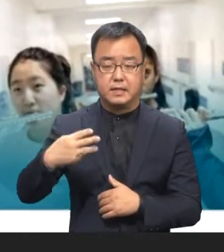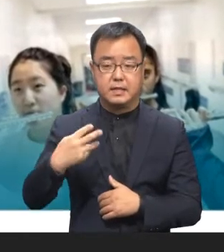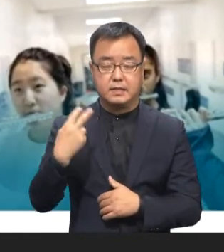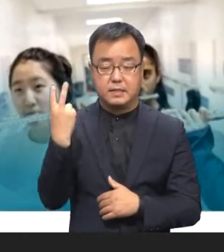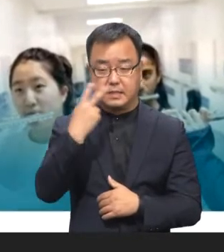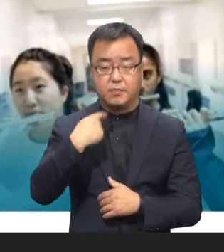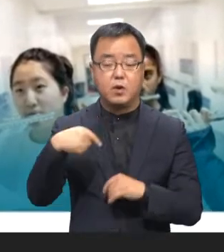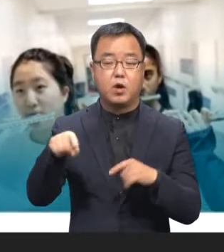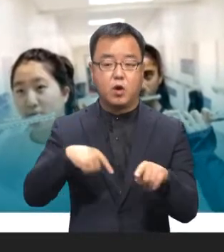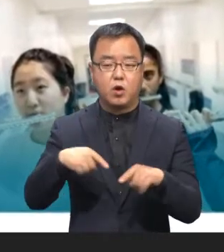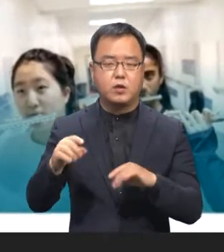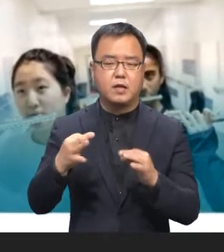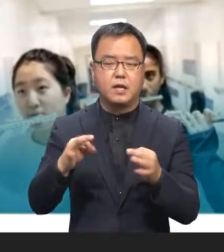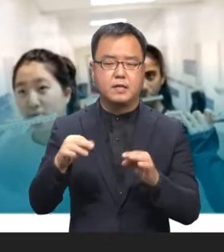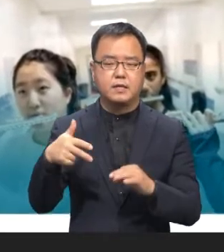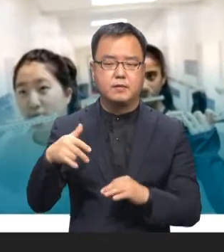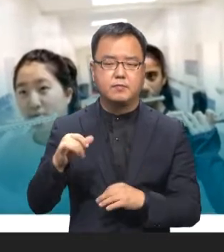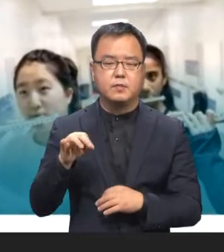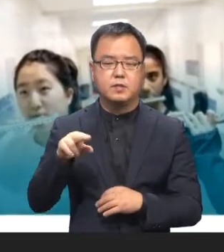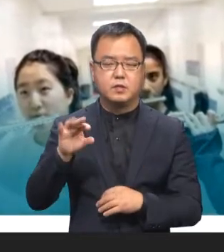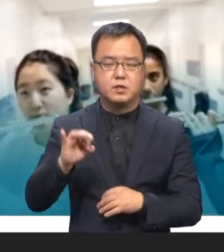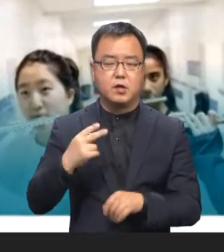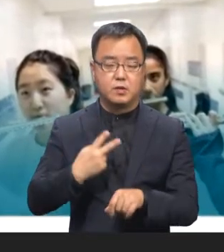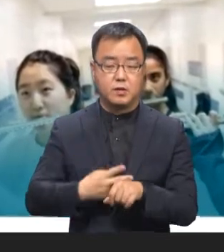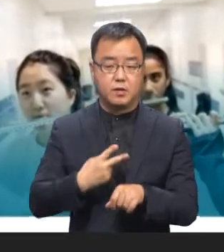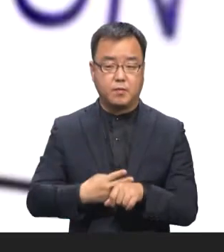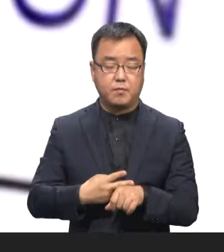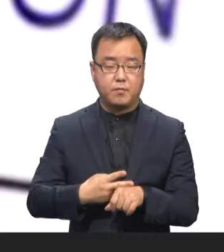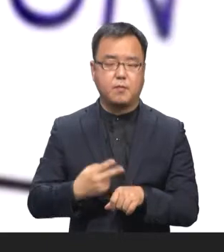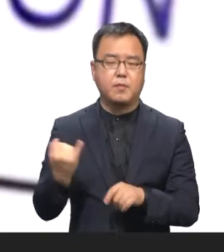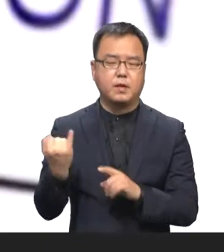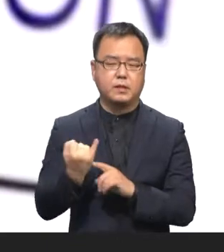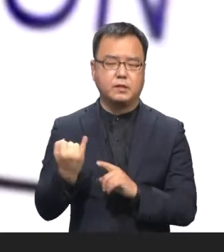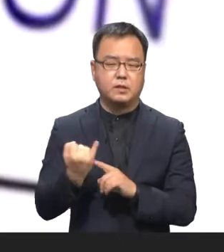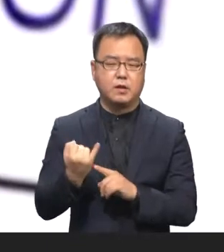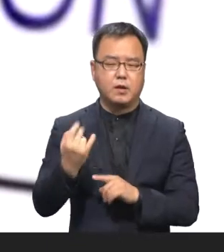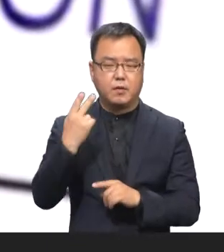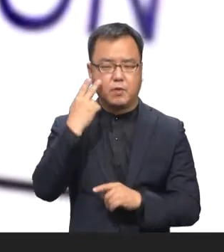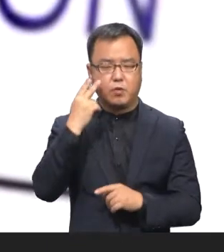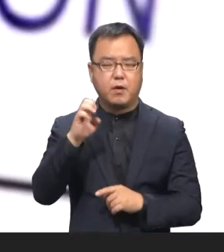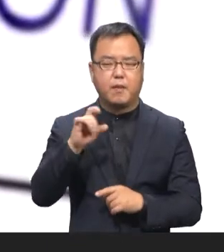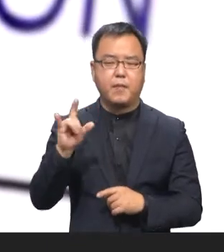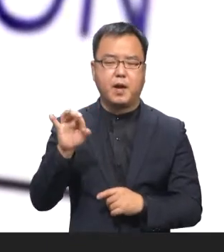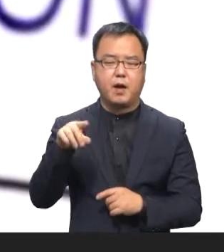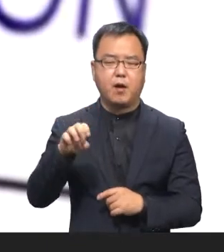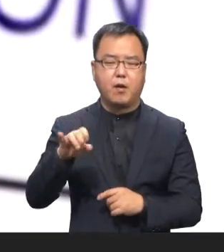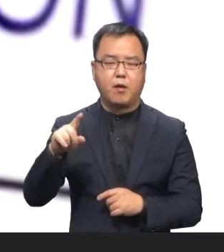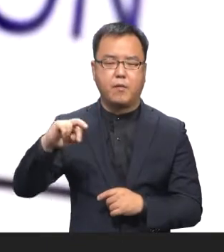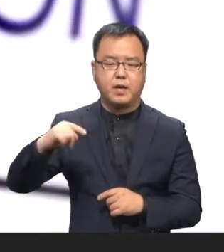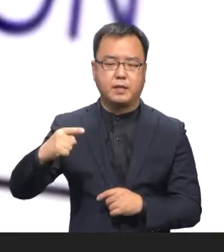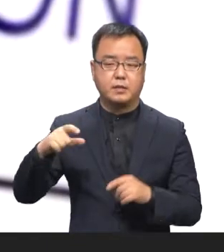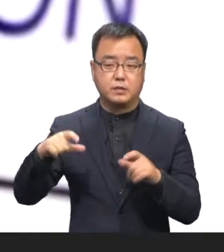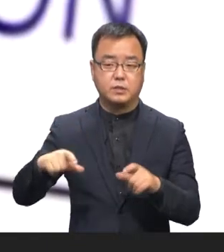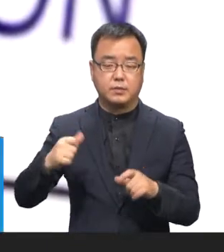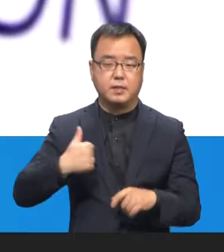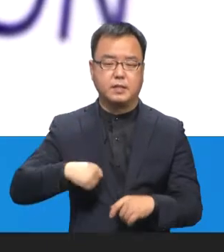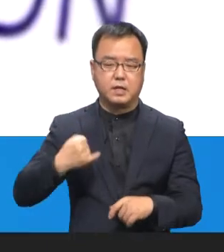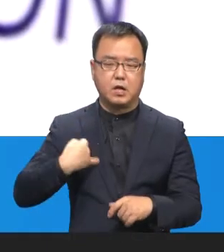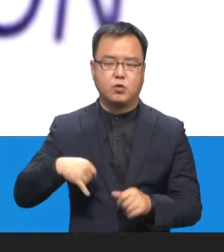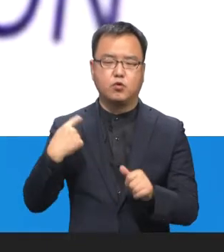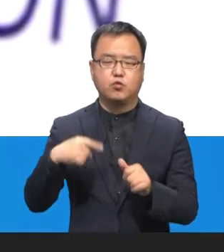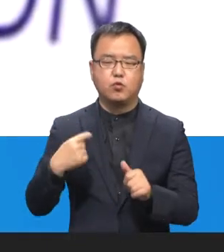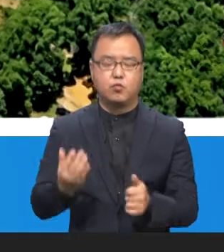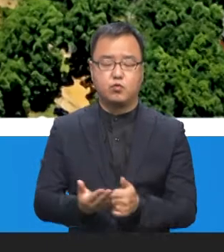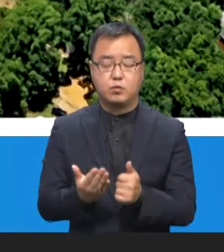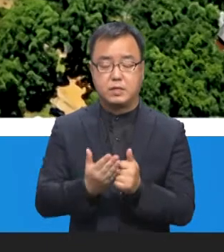컨설턴트 김지영 선생님도 미국 페어팩스 에서 자녀 교육을 했다는 내용이 있었습니다 그만큼 학구열이 높은 곳인데